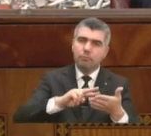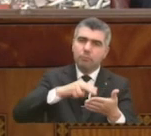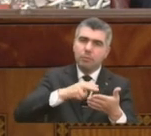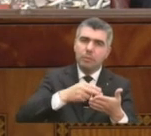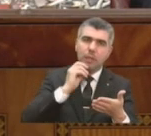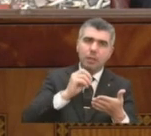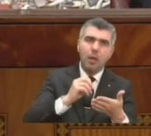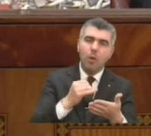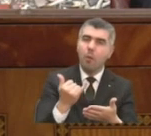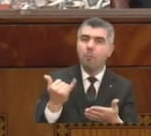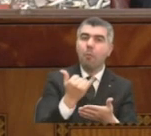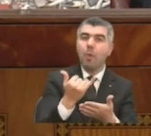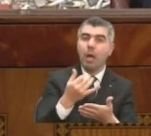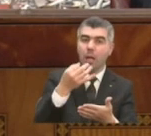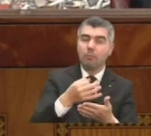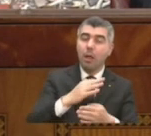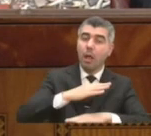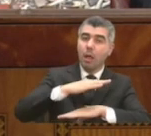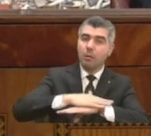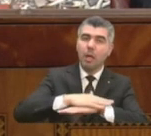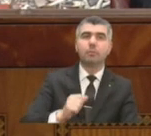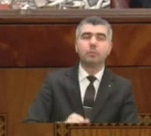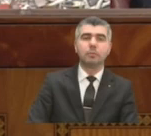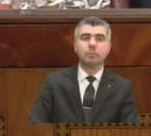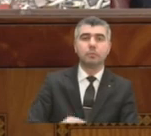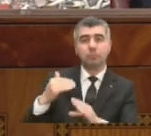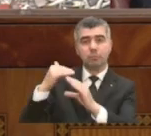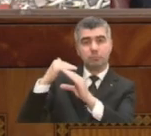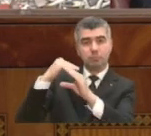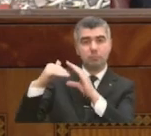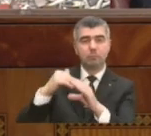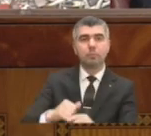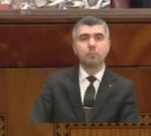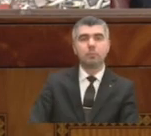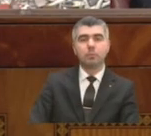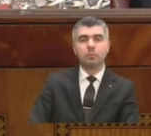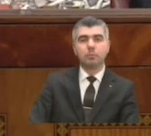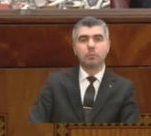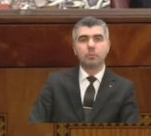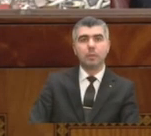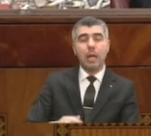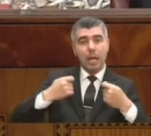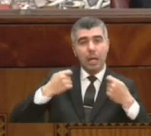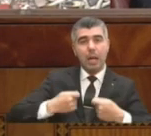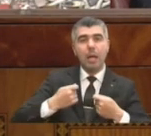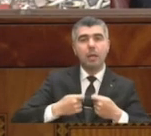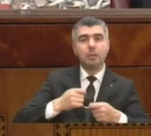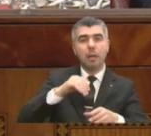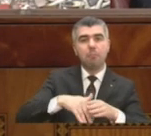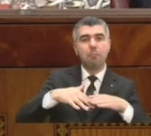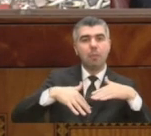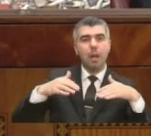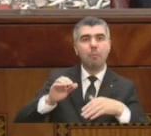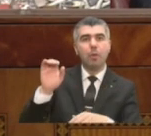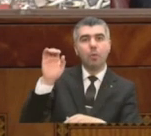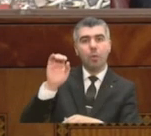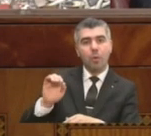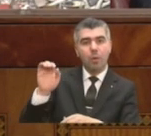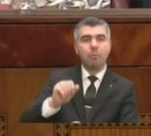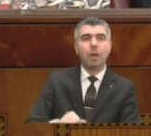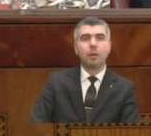المناسبه والحازمه تبليغ رئاسه البرلماني الاوروبي